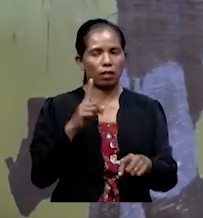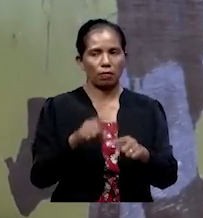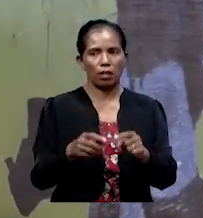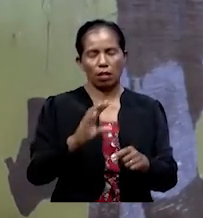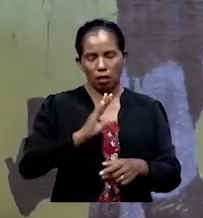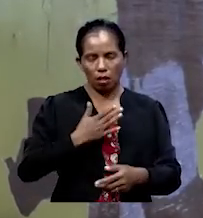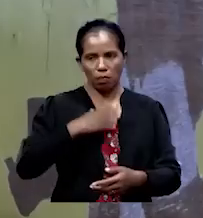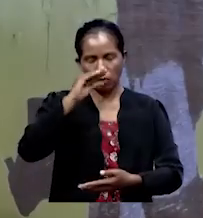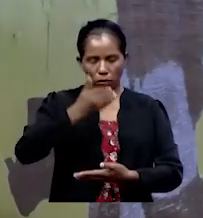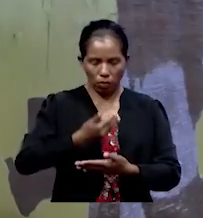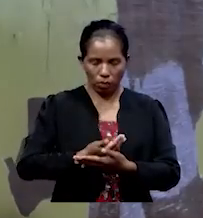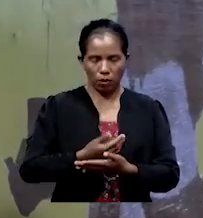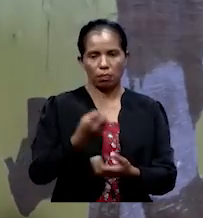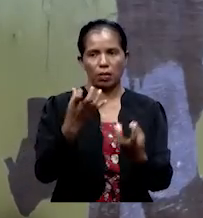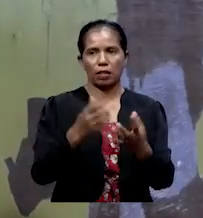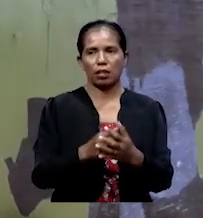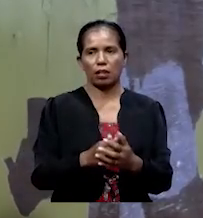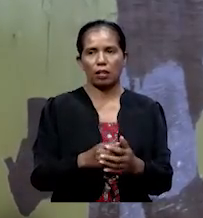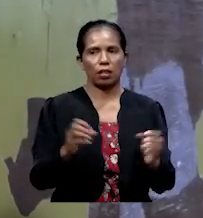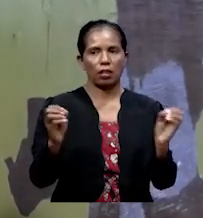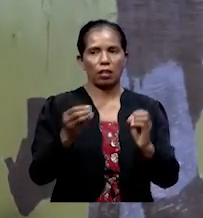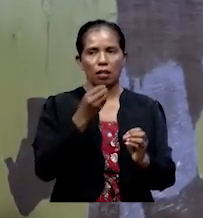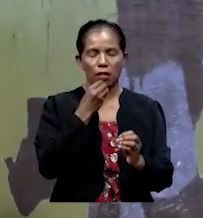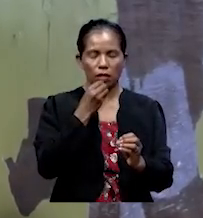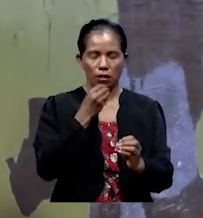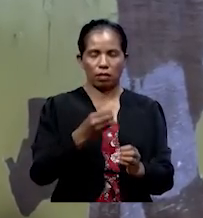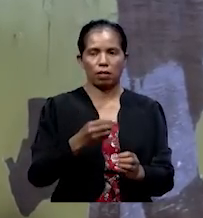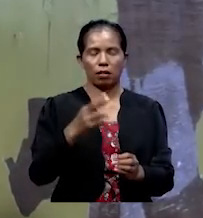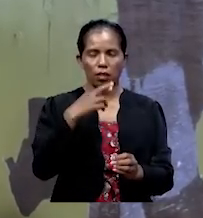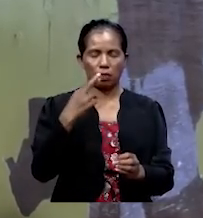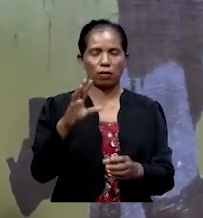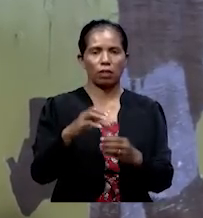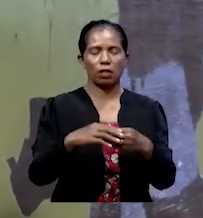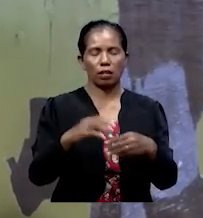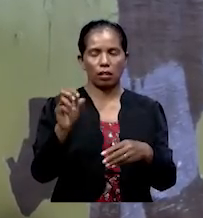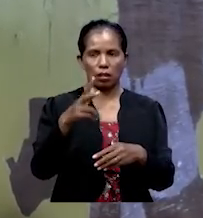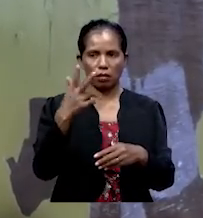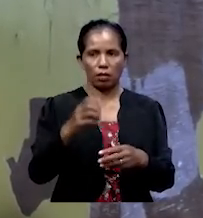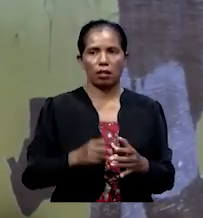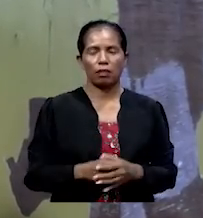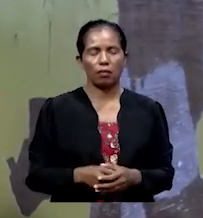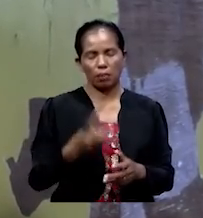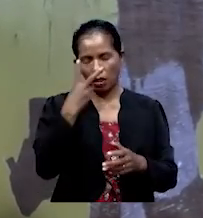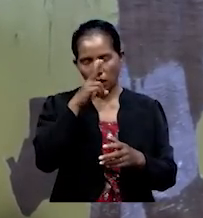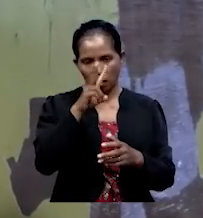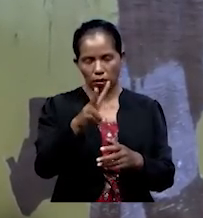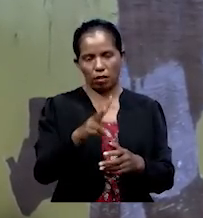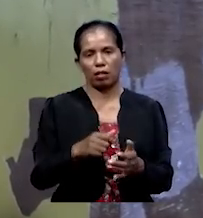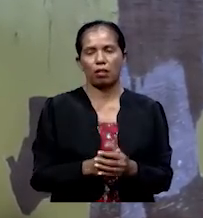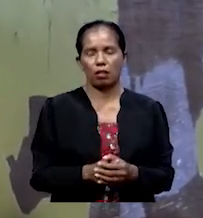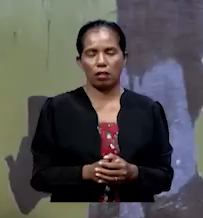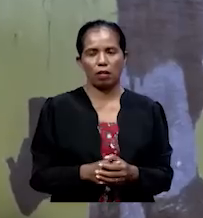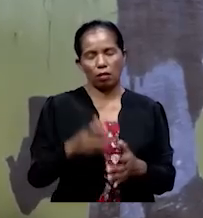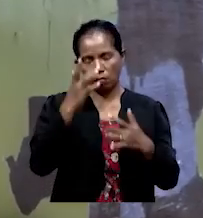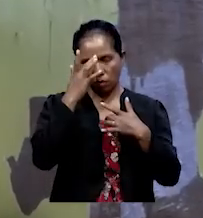barra, kau ni uan mani, da bot ni mos lahan itu to 13 tahun. Ita la bela, ansa mai hari de, ansa kuita do, ansa ne mora